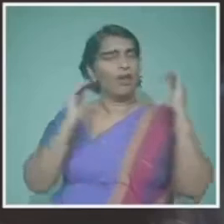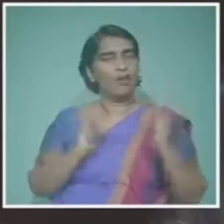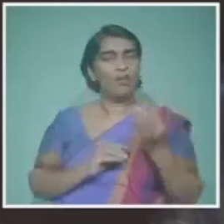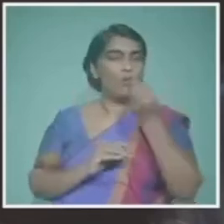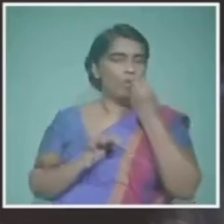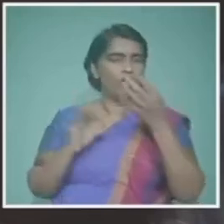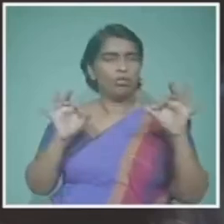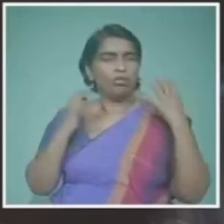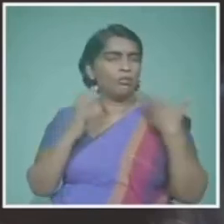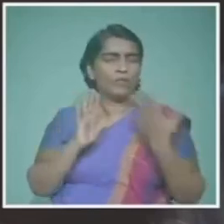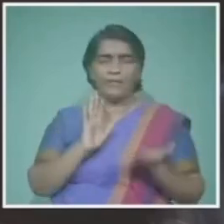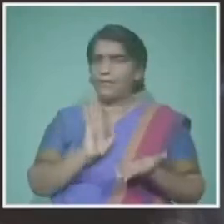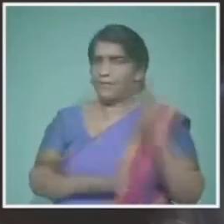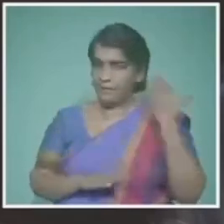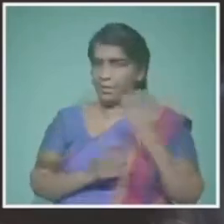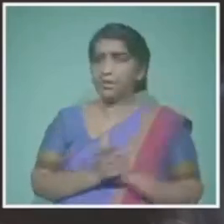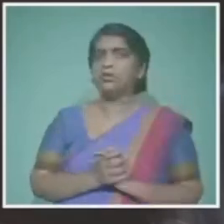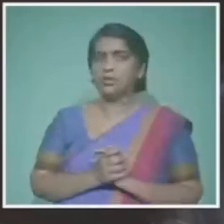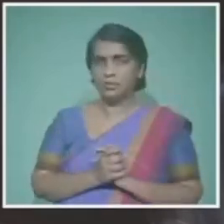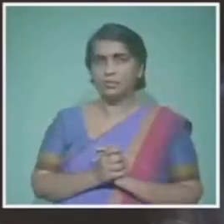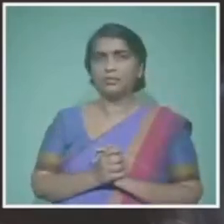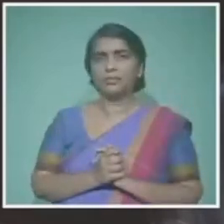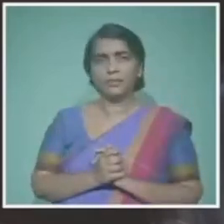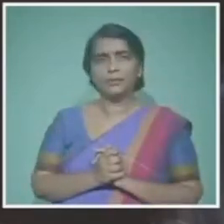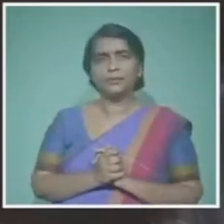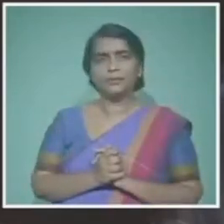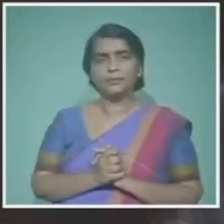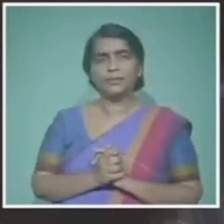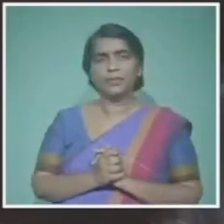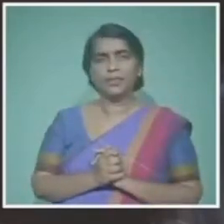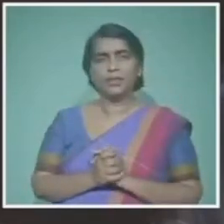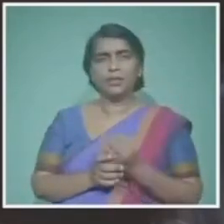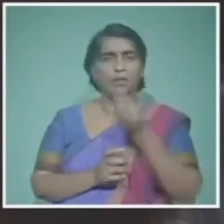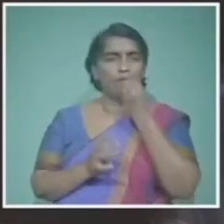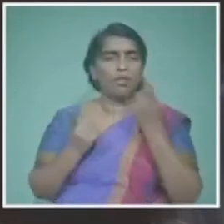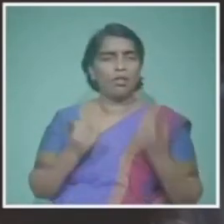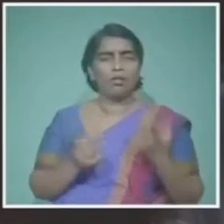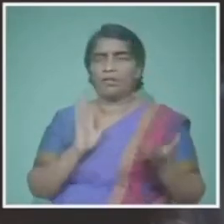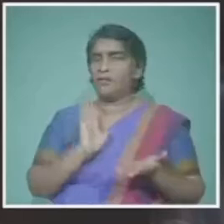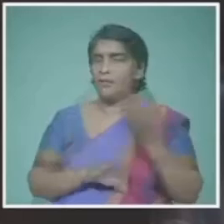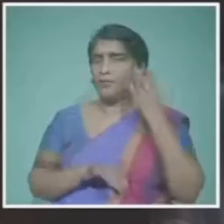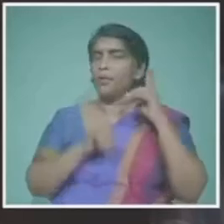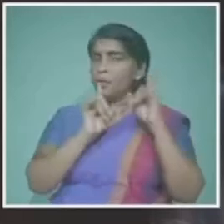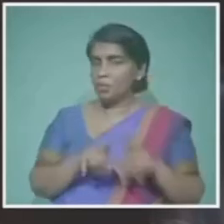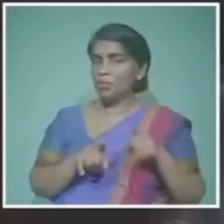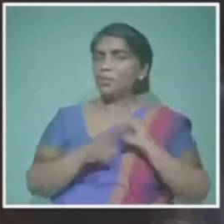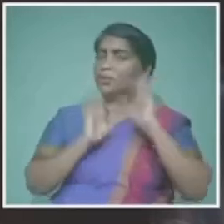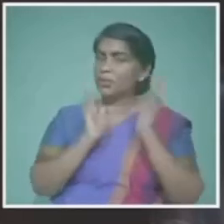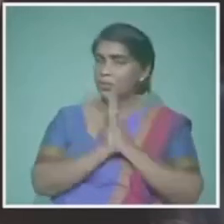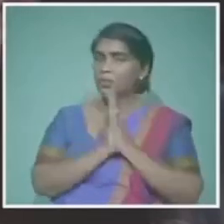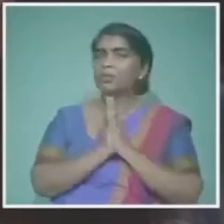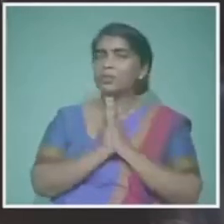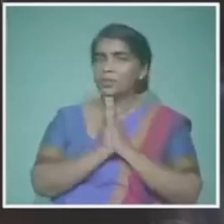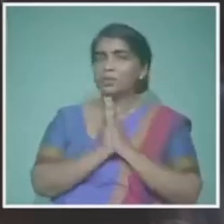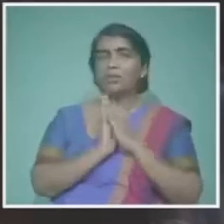mandu bosan ya, ready. Oh, dupat kama ready, ha? Mandu bosan ya, ready. Ini memang tiada. Ini hebat tiada.